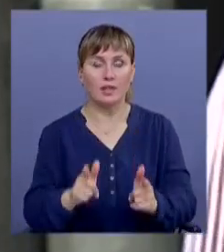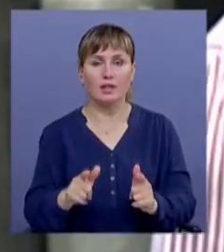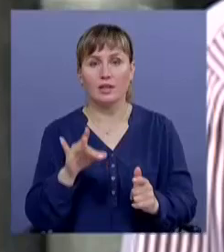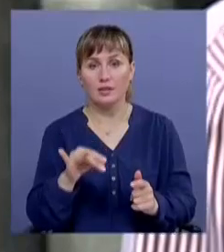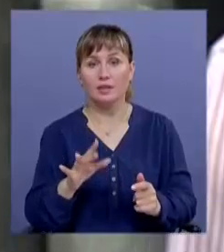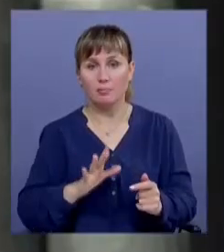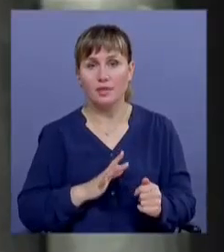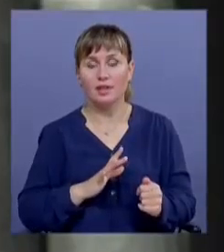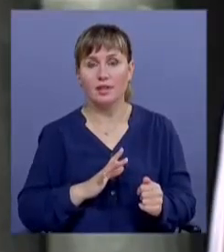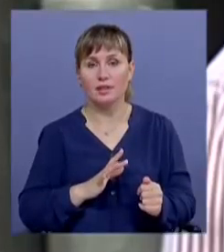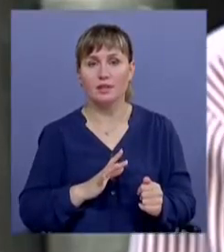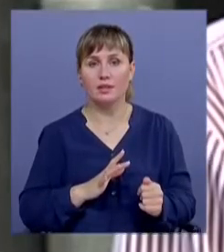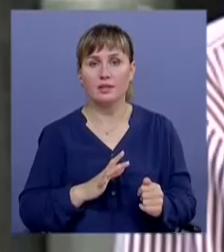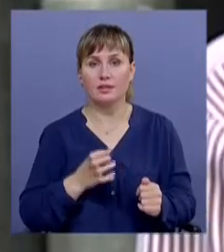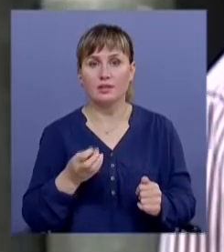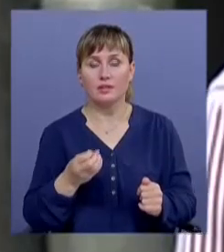было